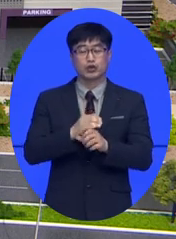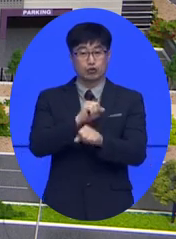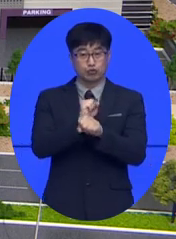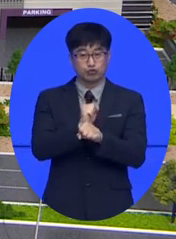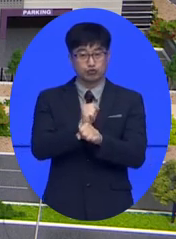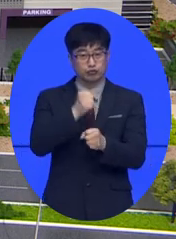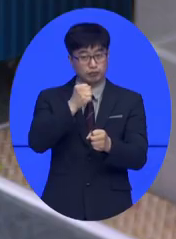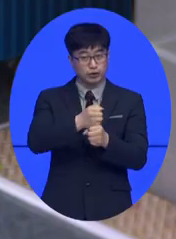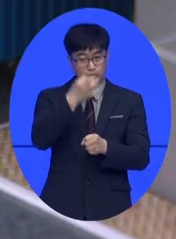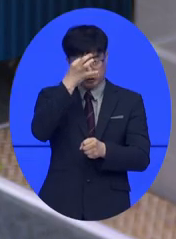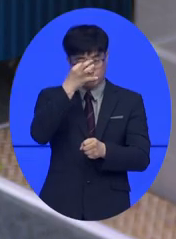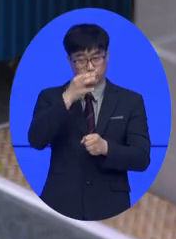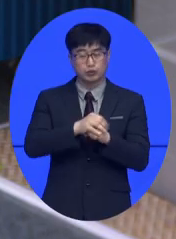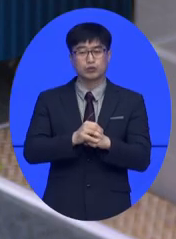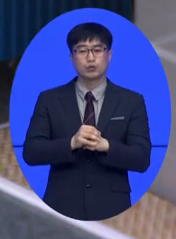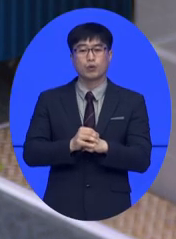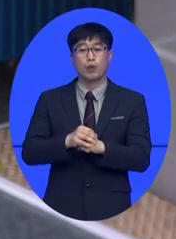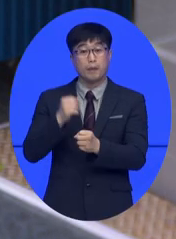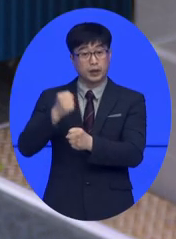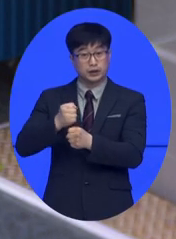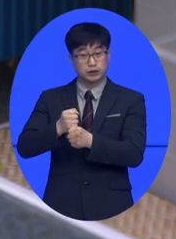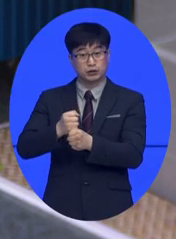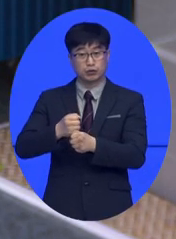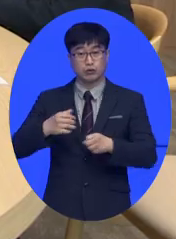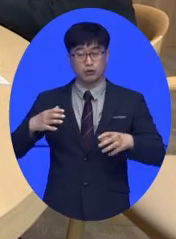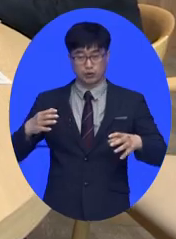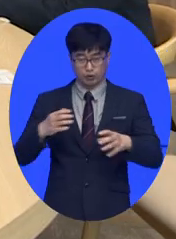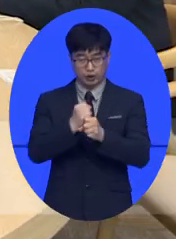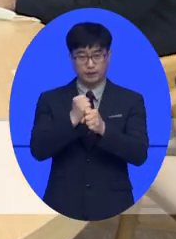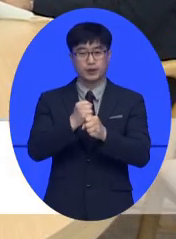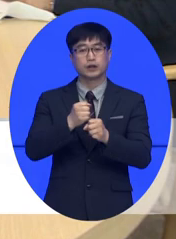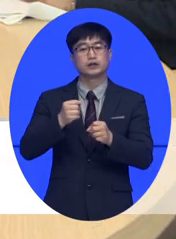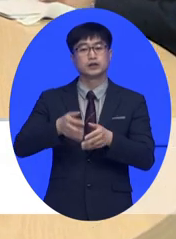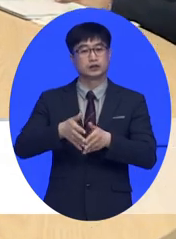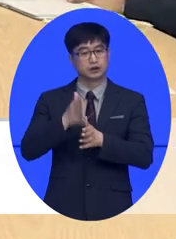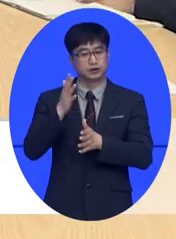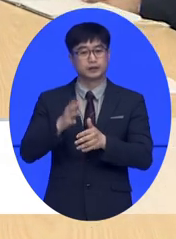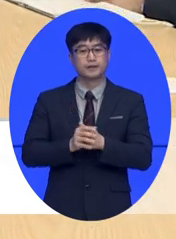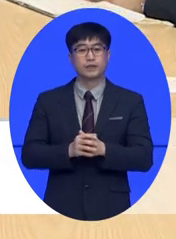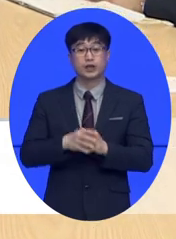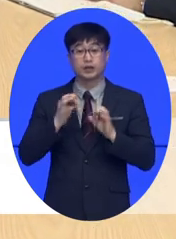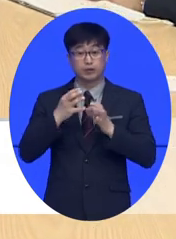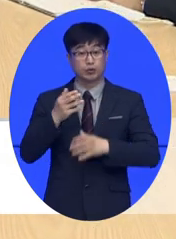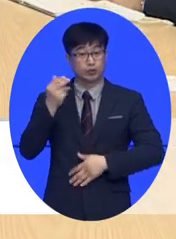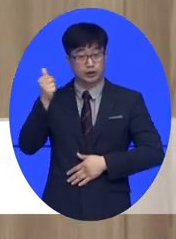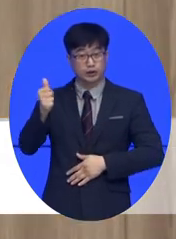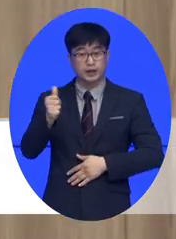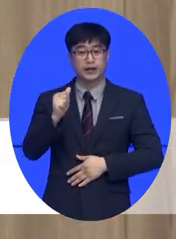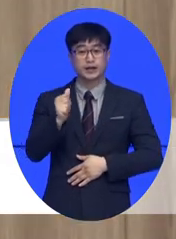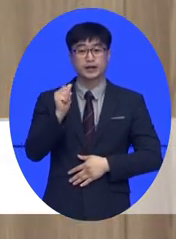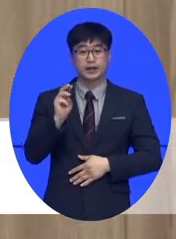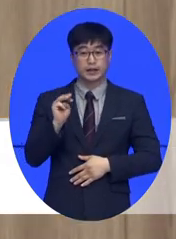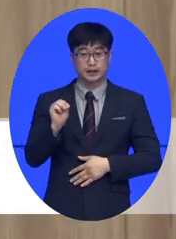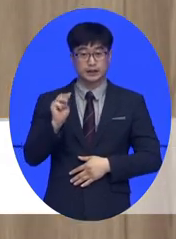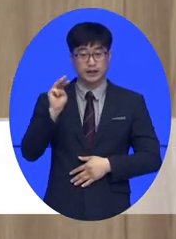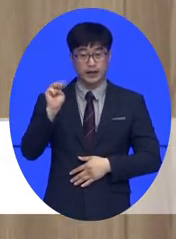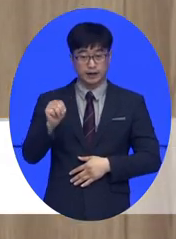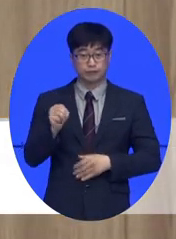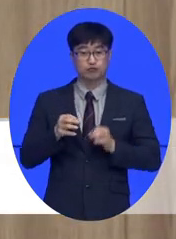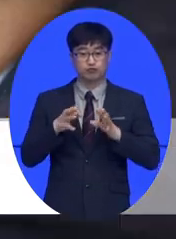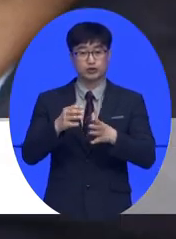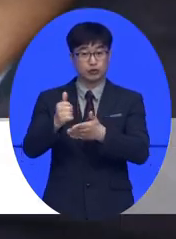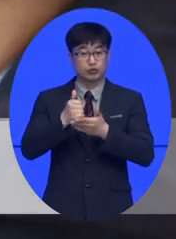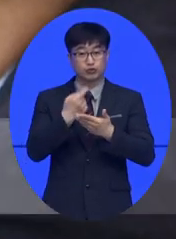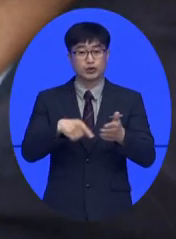연구개발 기능과 제조센터가 결합된 시설입니다. 지난해부터 김동연 경기지사는 ASM 투자 유치를 위해